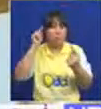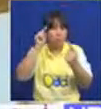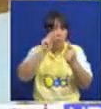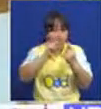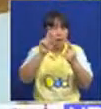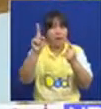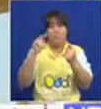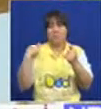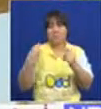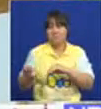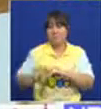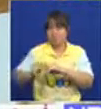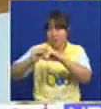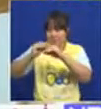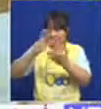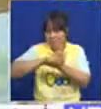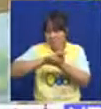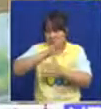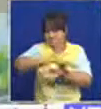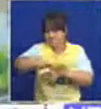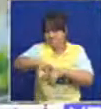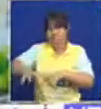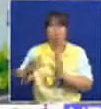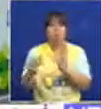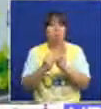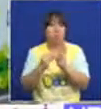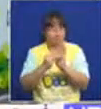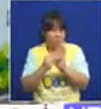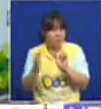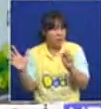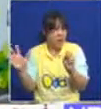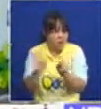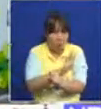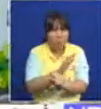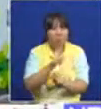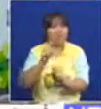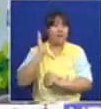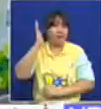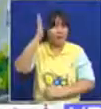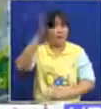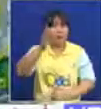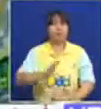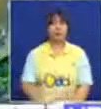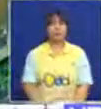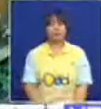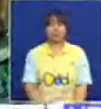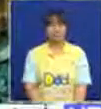ะมีการขยายผลให้ครบทุกโรงเรียนในสังกัดกรุงเทพมหานครได้ในอนาคต